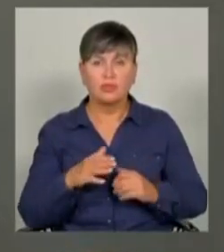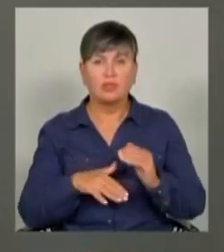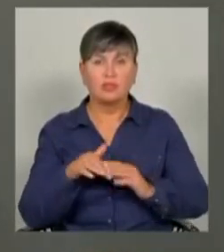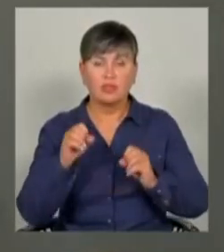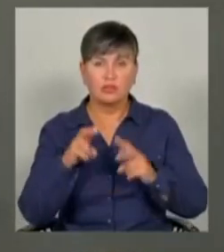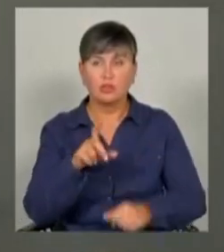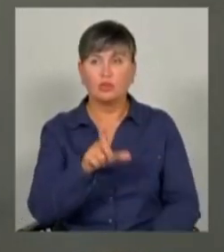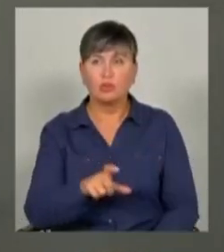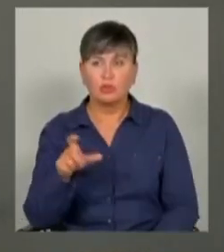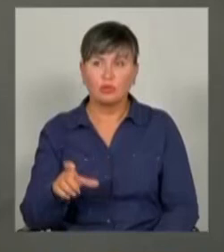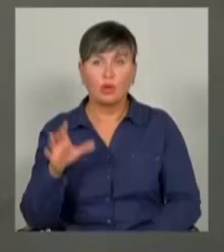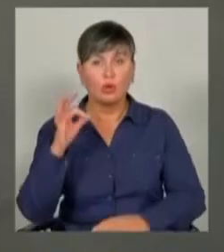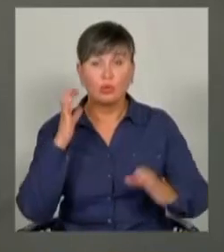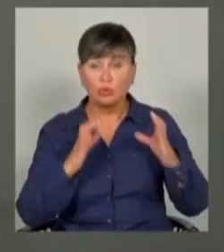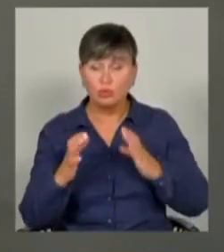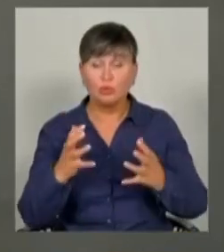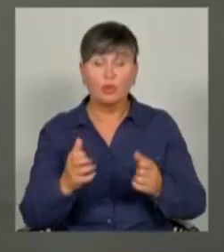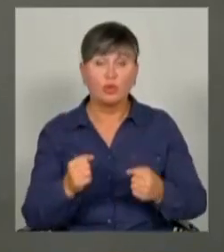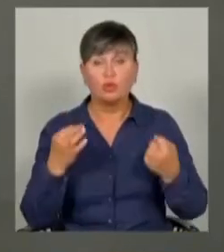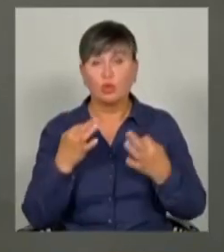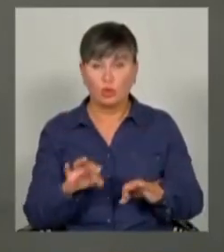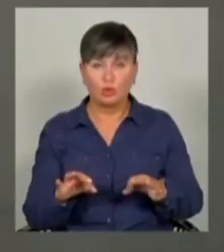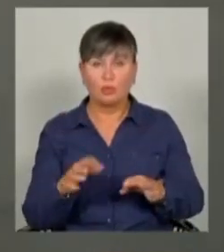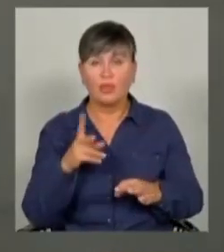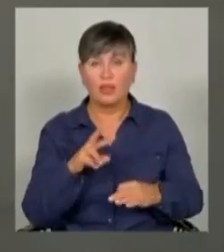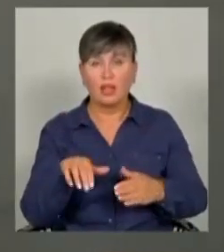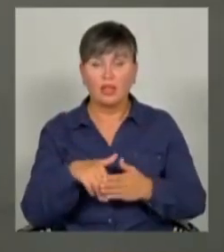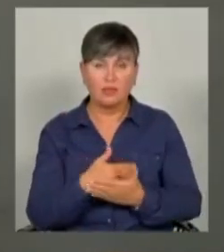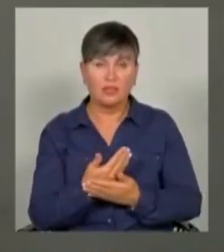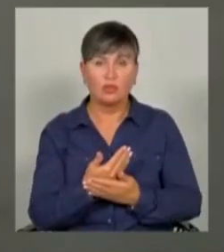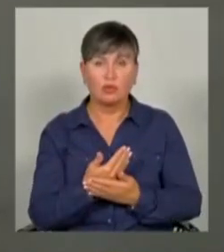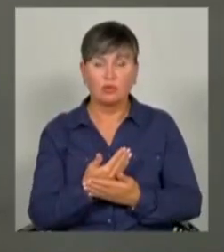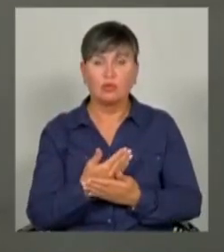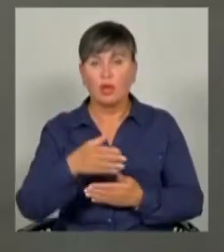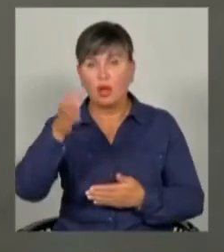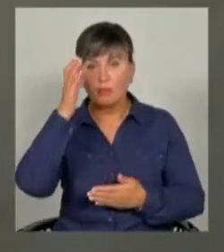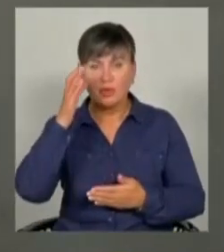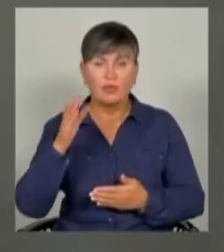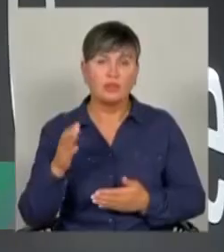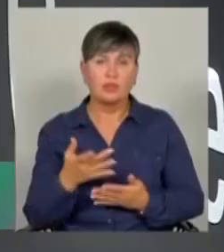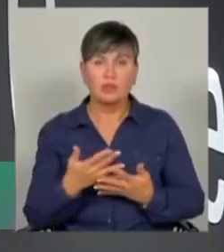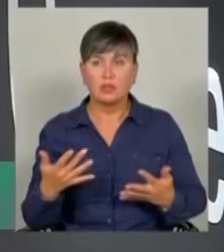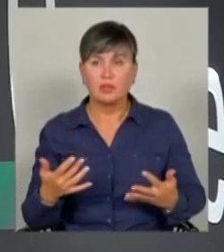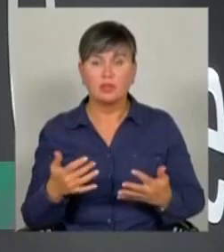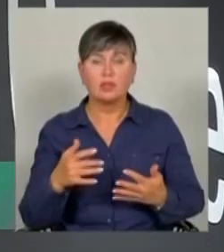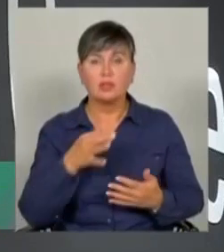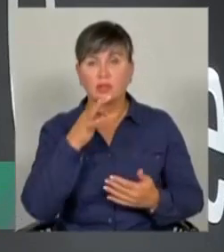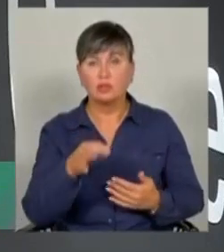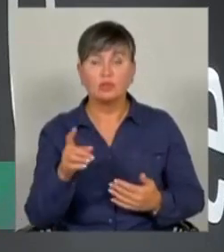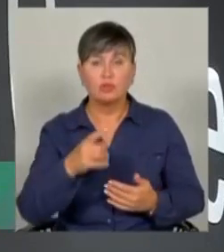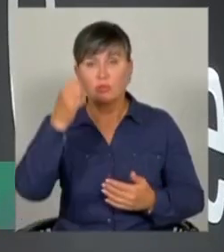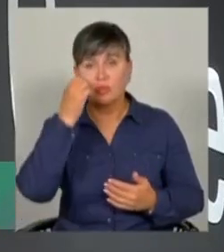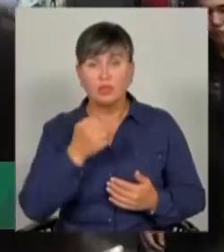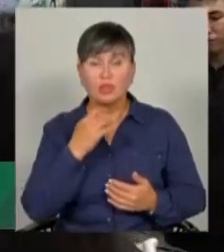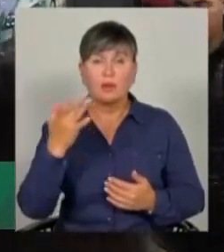квалифицированные кадры, а студенты получат доступ для инновационных образовательных инструментов. Отмечается, что